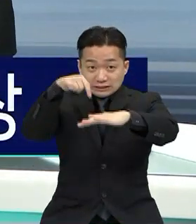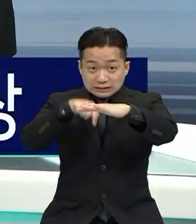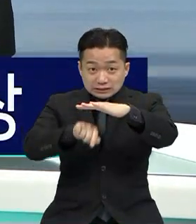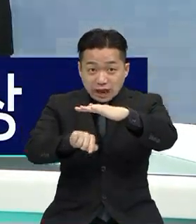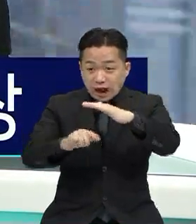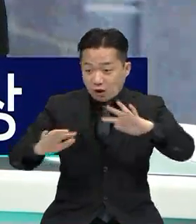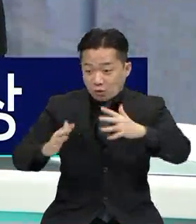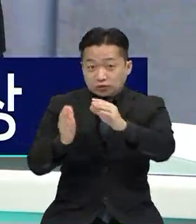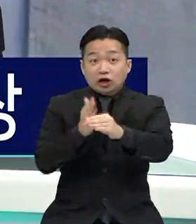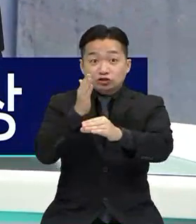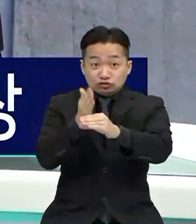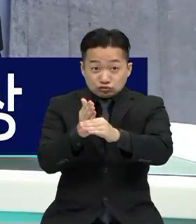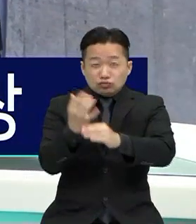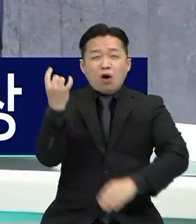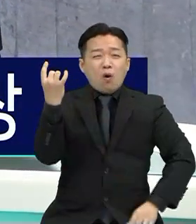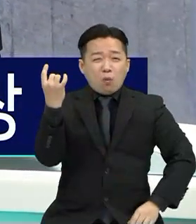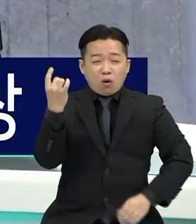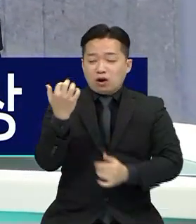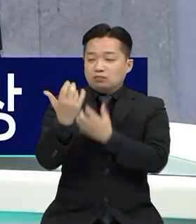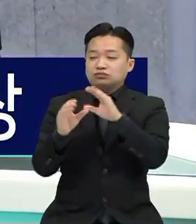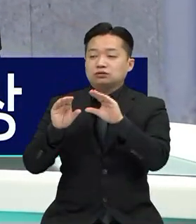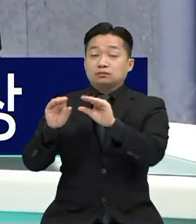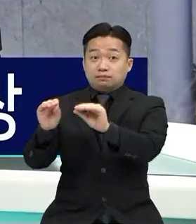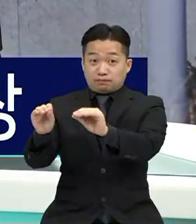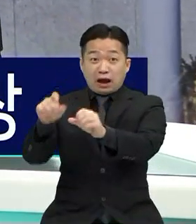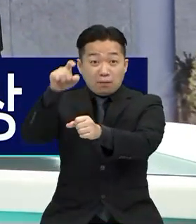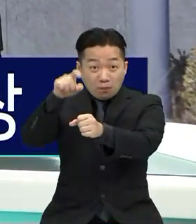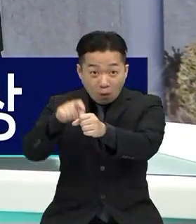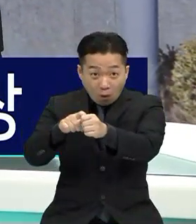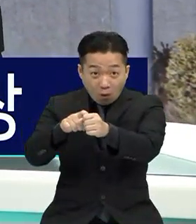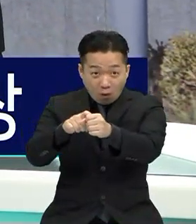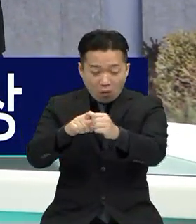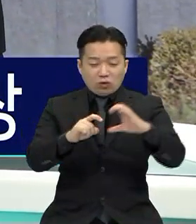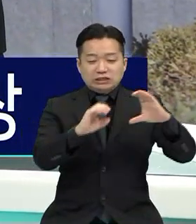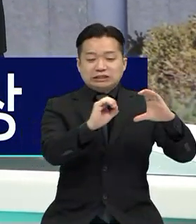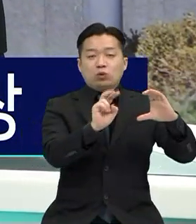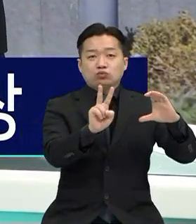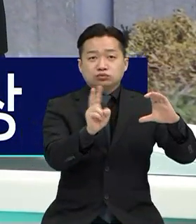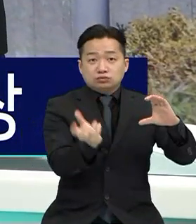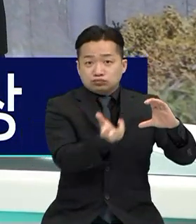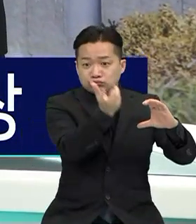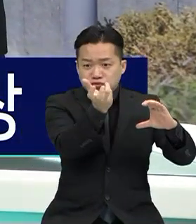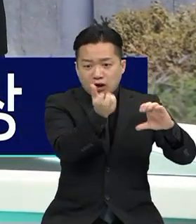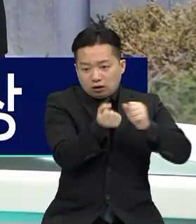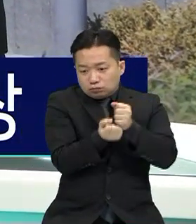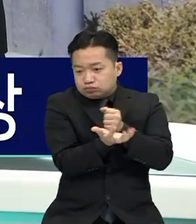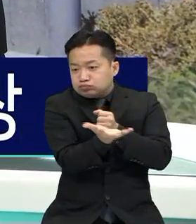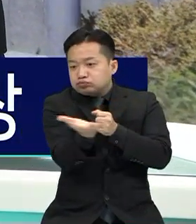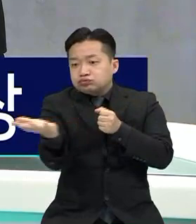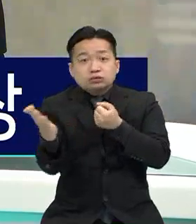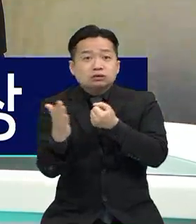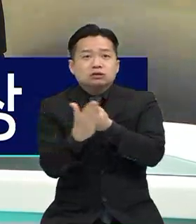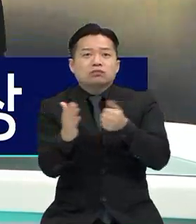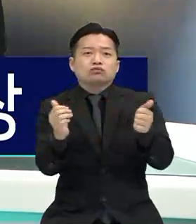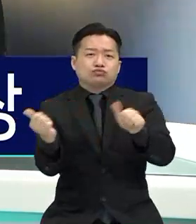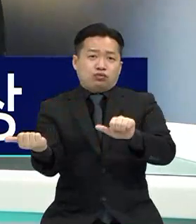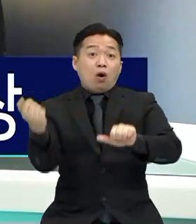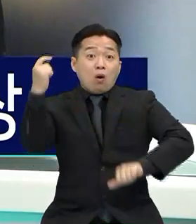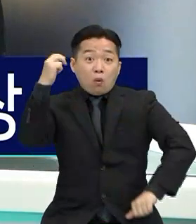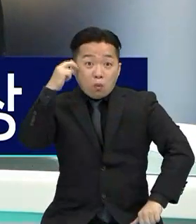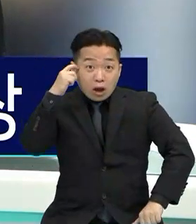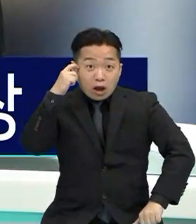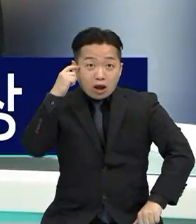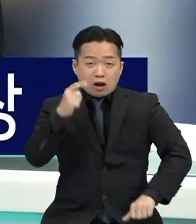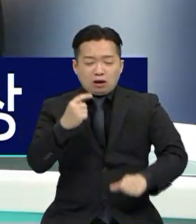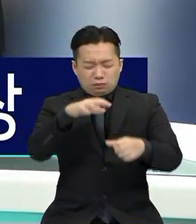공사 현장에서 화재 진압용 이산화탄소가 대량 누출됐습니다. 밀폐된 곳에 이산화탄소가 퍼지면서